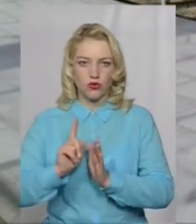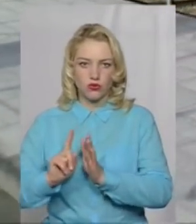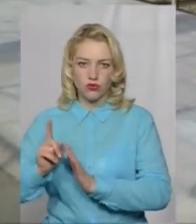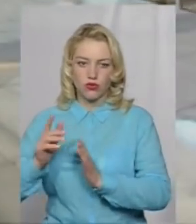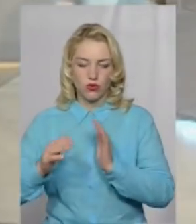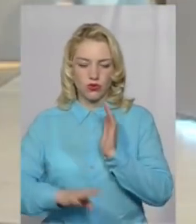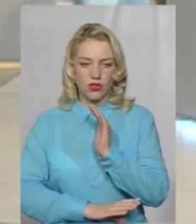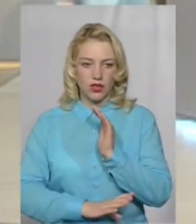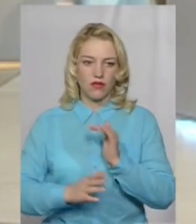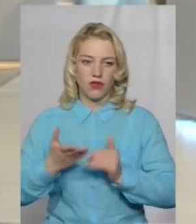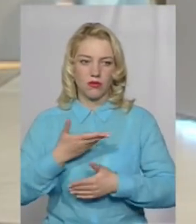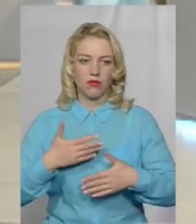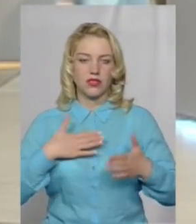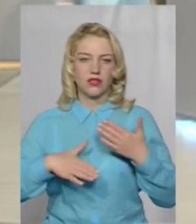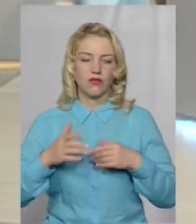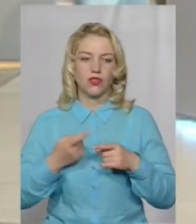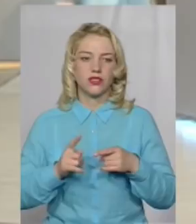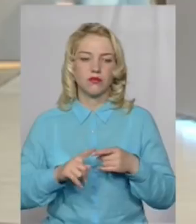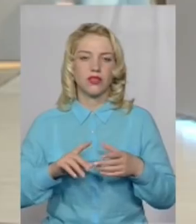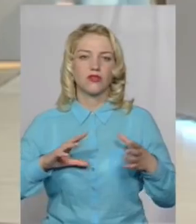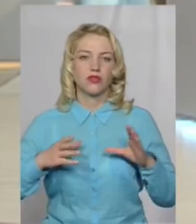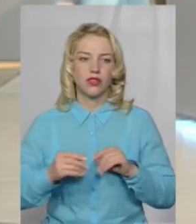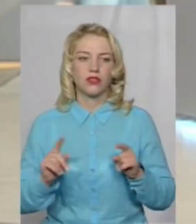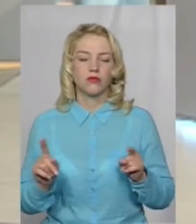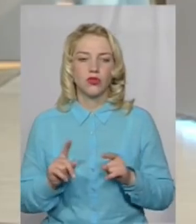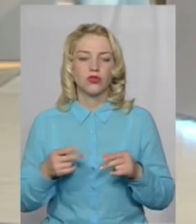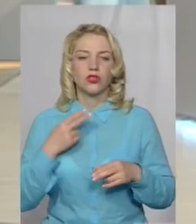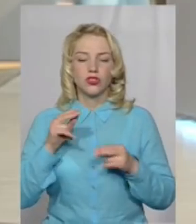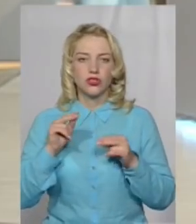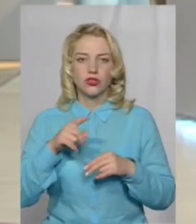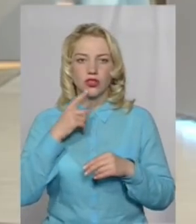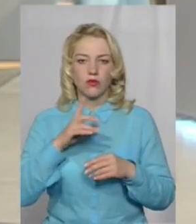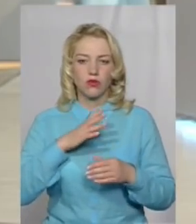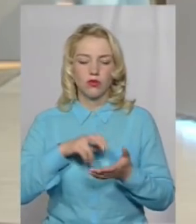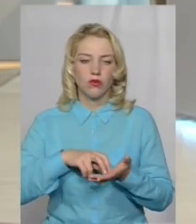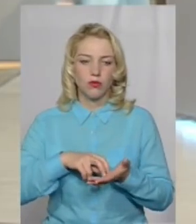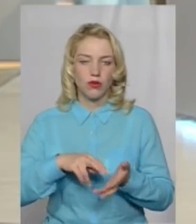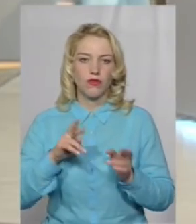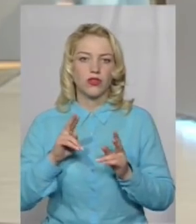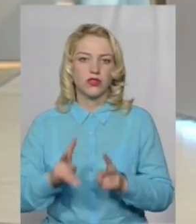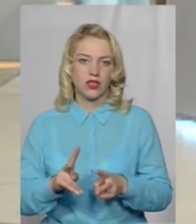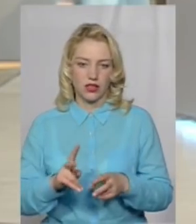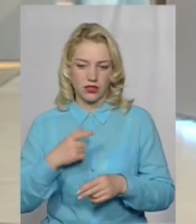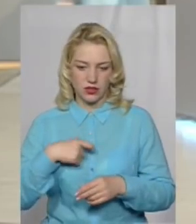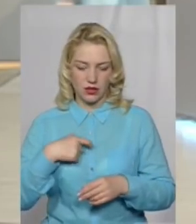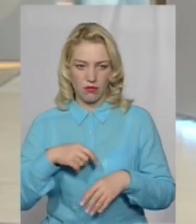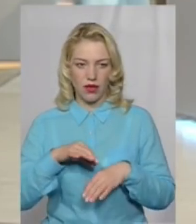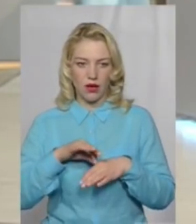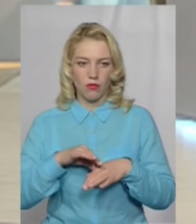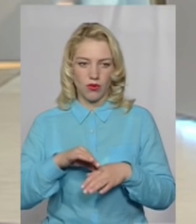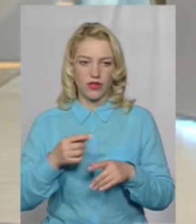бачимо. Тобто ми задоволені тими результатами, тому що, ну, чесно кажучи, було побоювання, як себе поведе